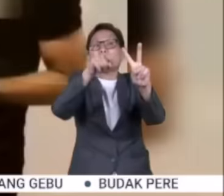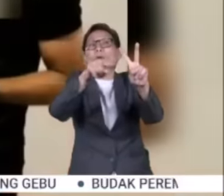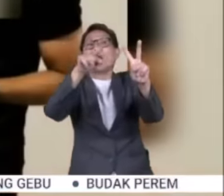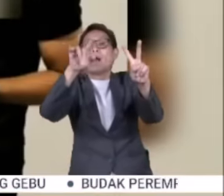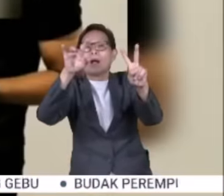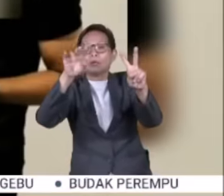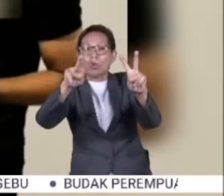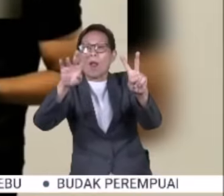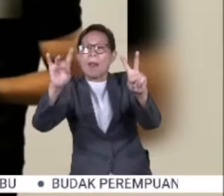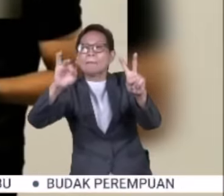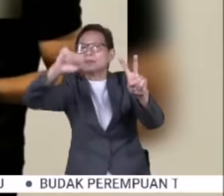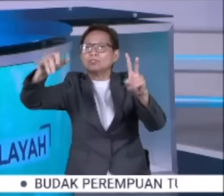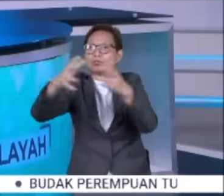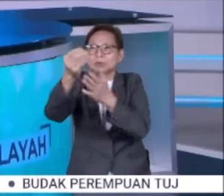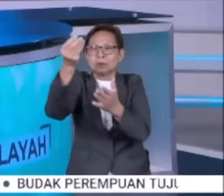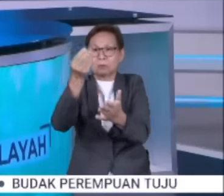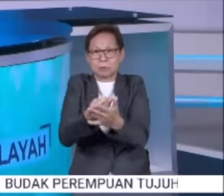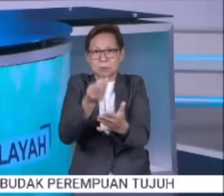RM2.28 juta.